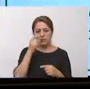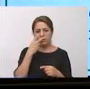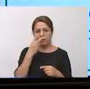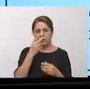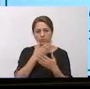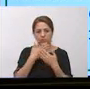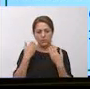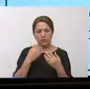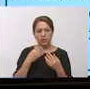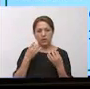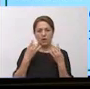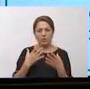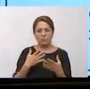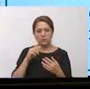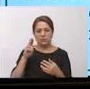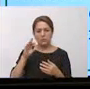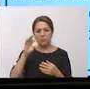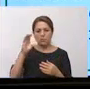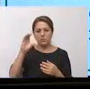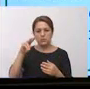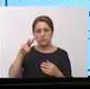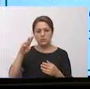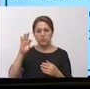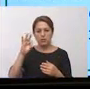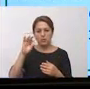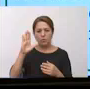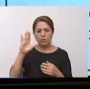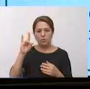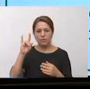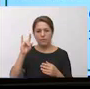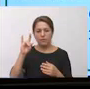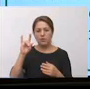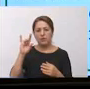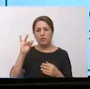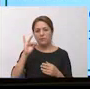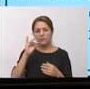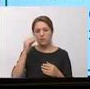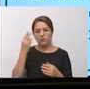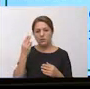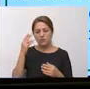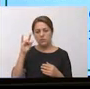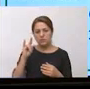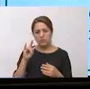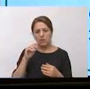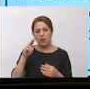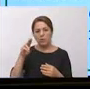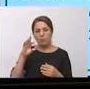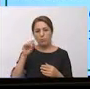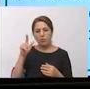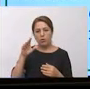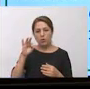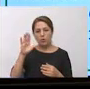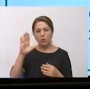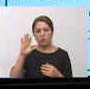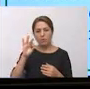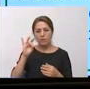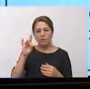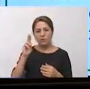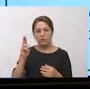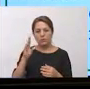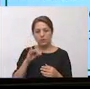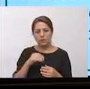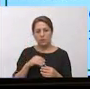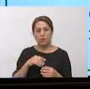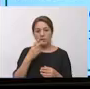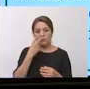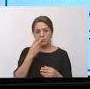или поговорки. Например, «цыплят по осени считают». Видите, это сказуемое, оно...